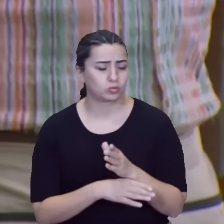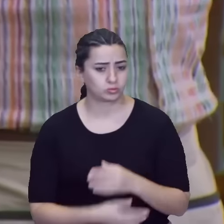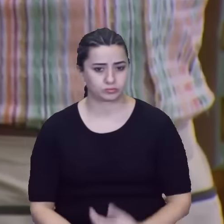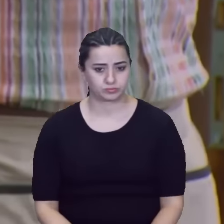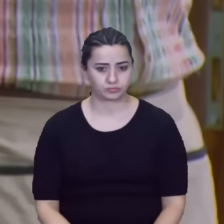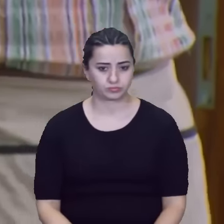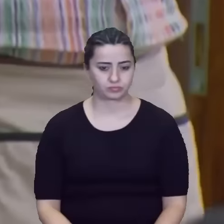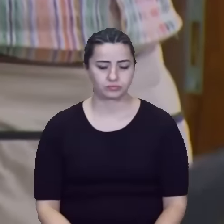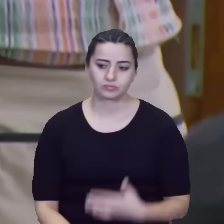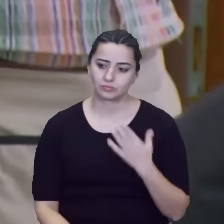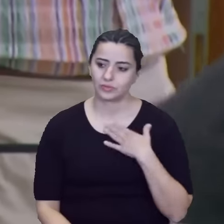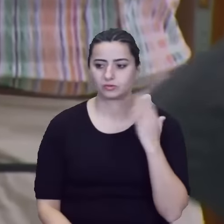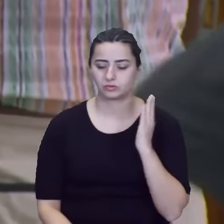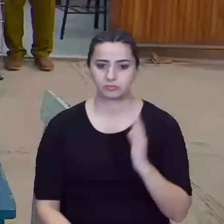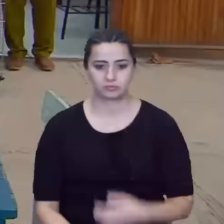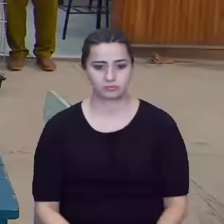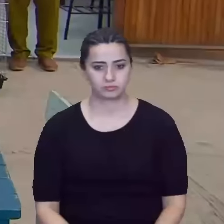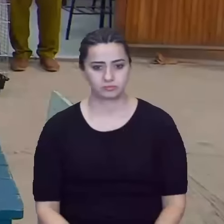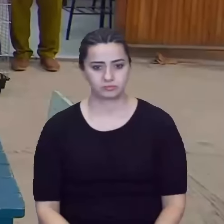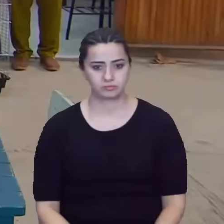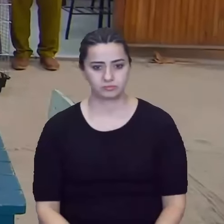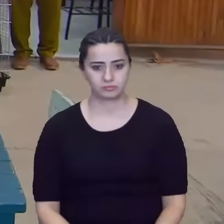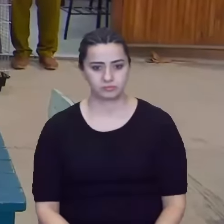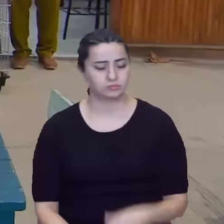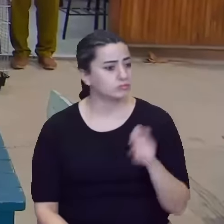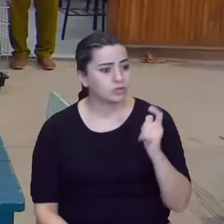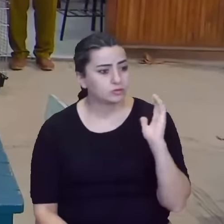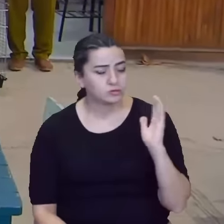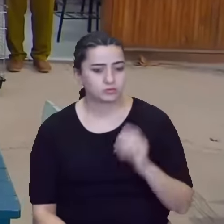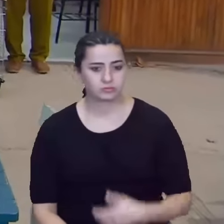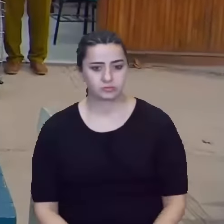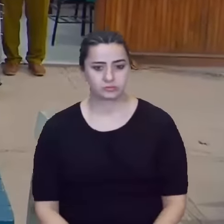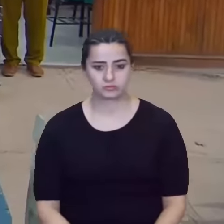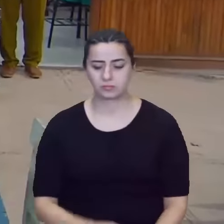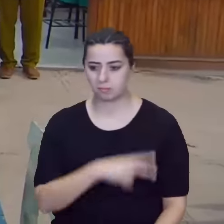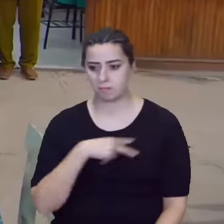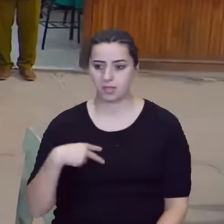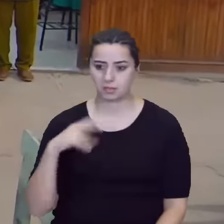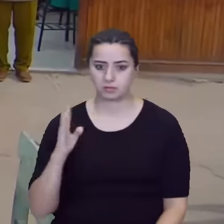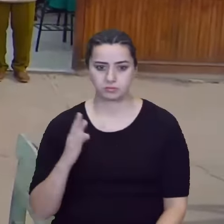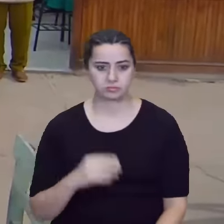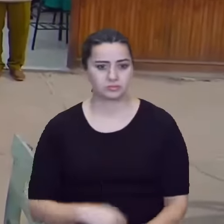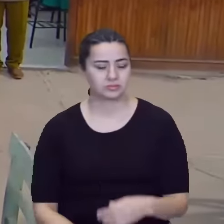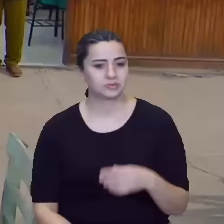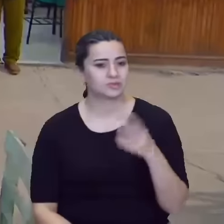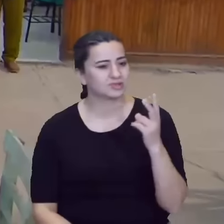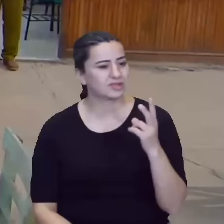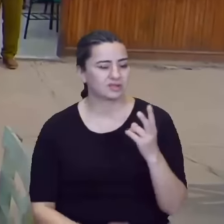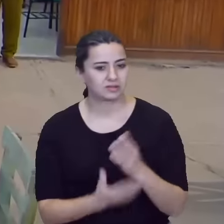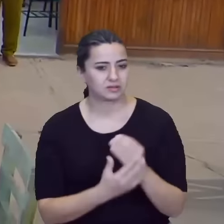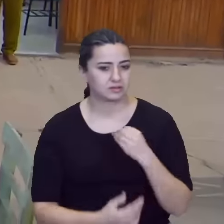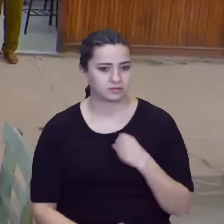Alper'im. Neyse, ben kaçtım abi. Nereye gidiyorsun ha? Belediyeye. Bana iki tane abonman versene